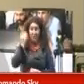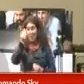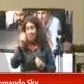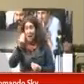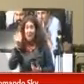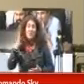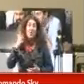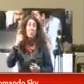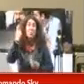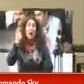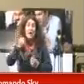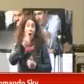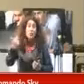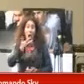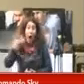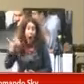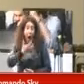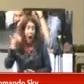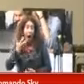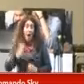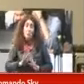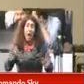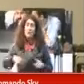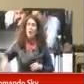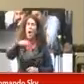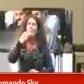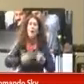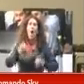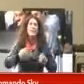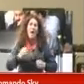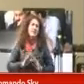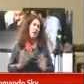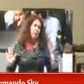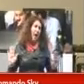gridi e basta, che noi facciamo proteste e non proposte.